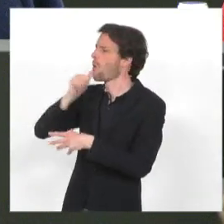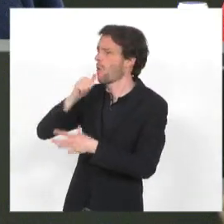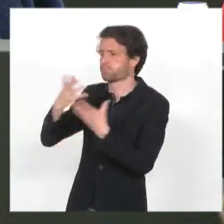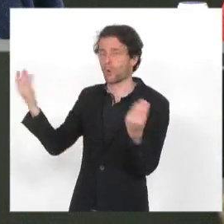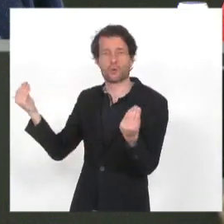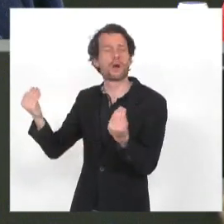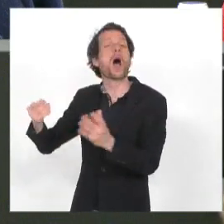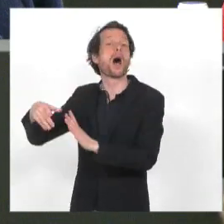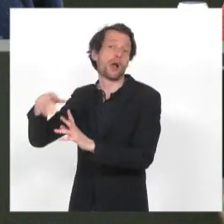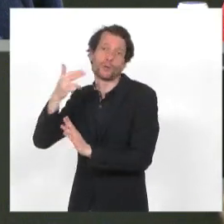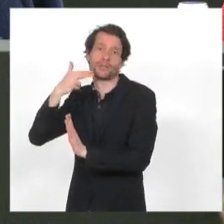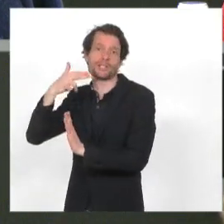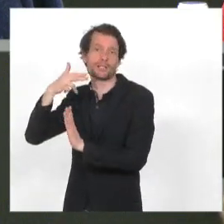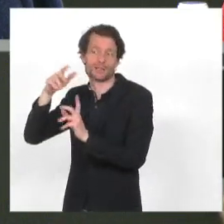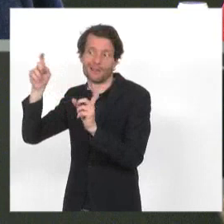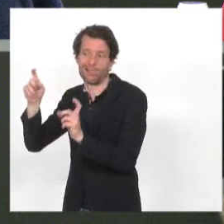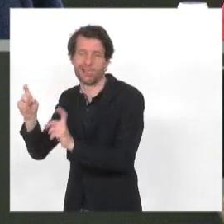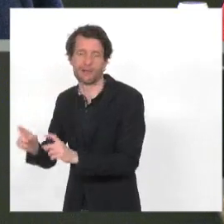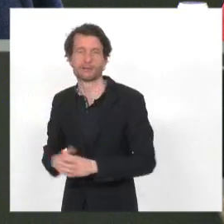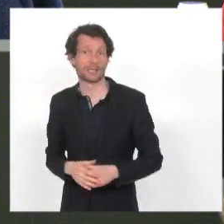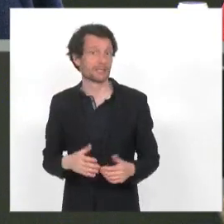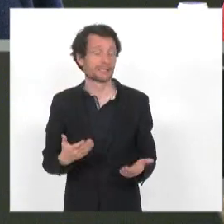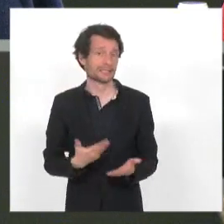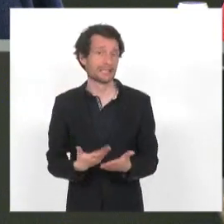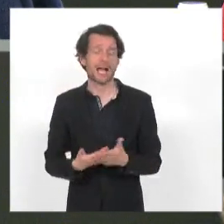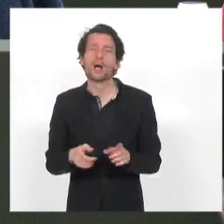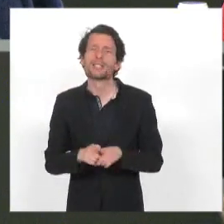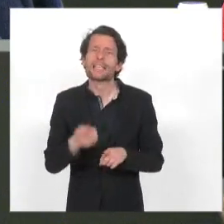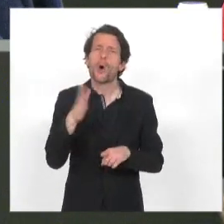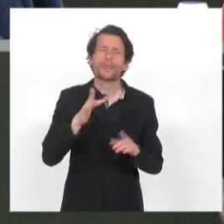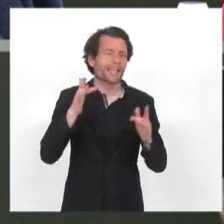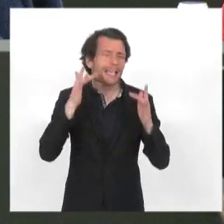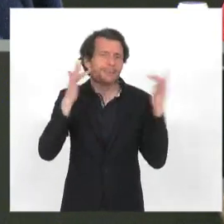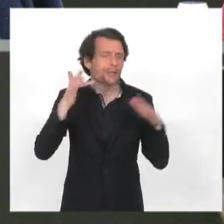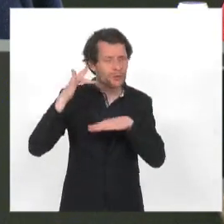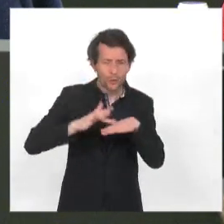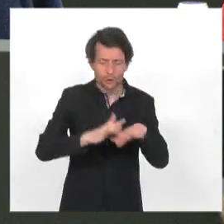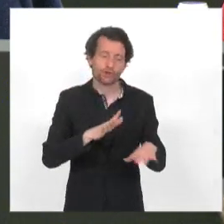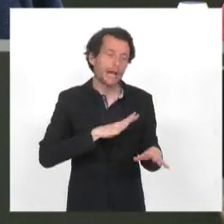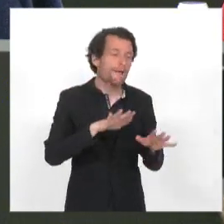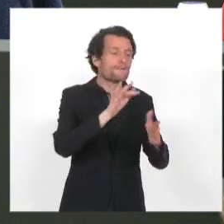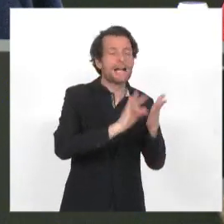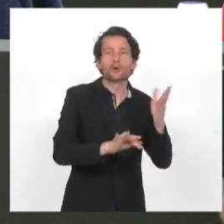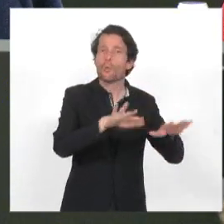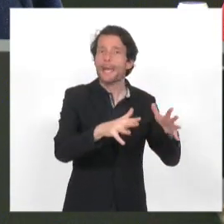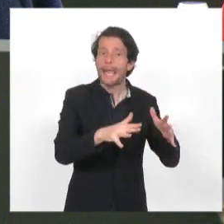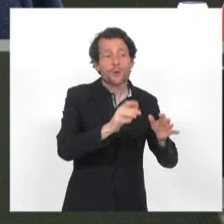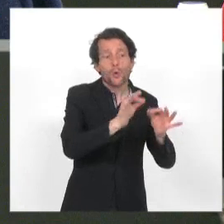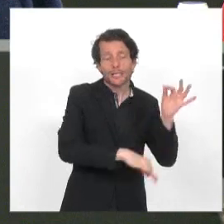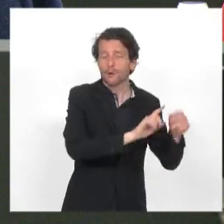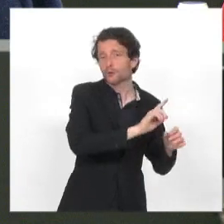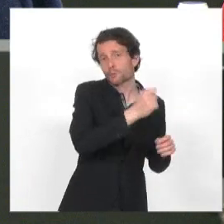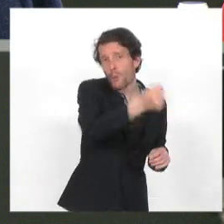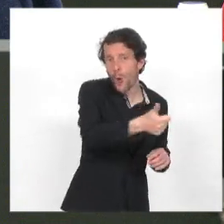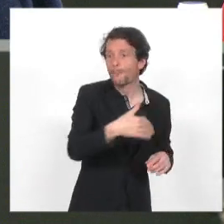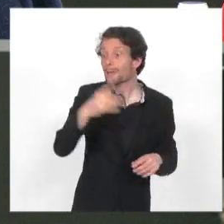d'autres expériences réussies, il y a un impact très limité sur la facture moyenne, mais de gros effets de réduction sur les